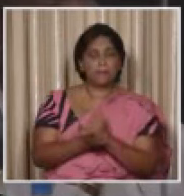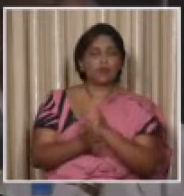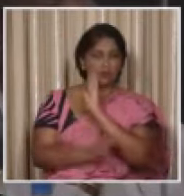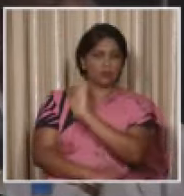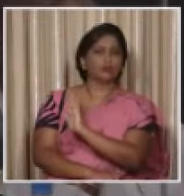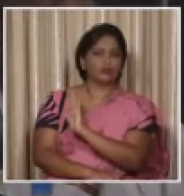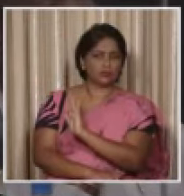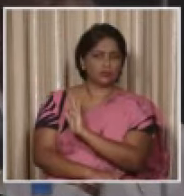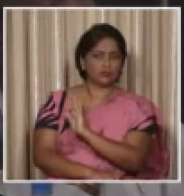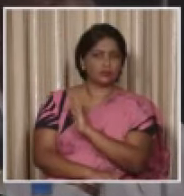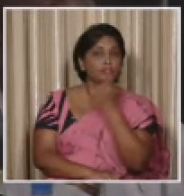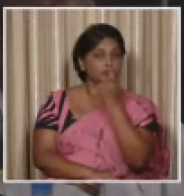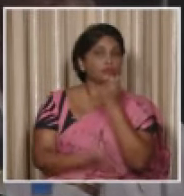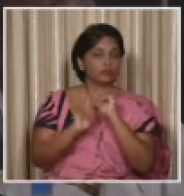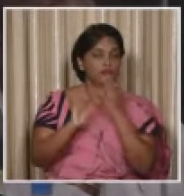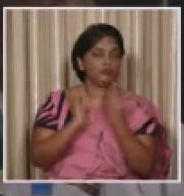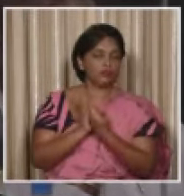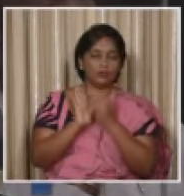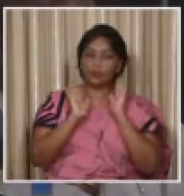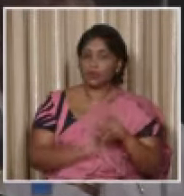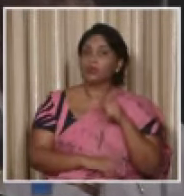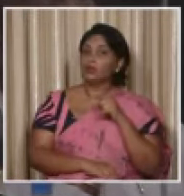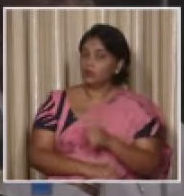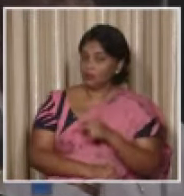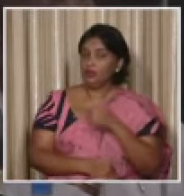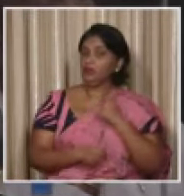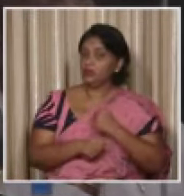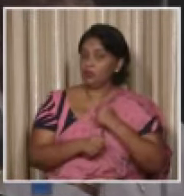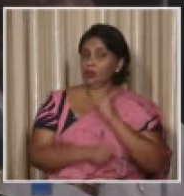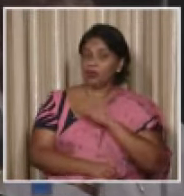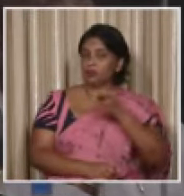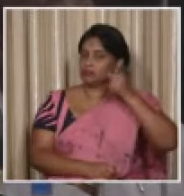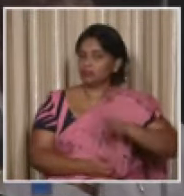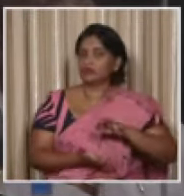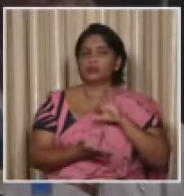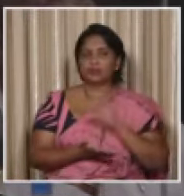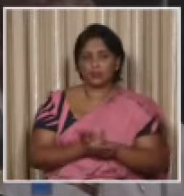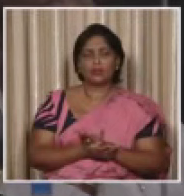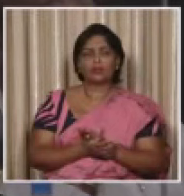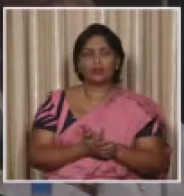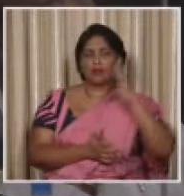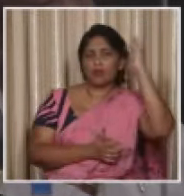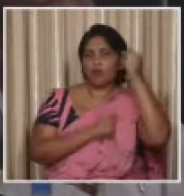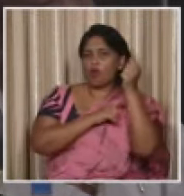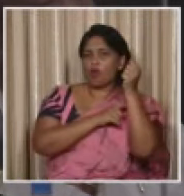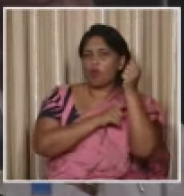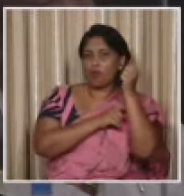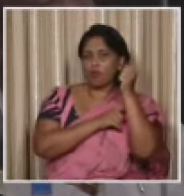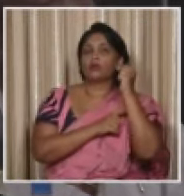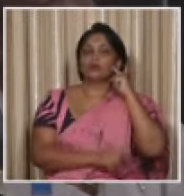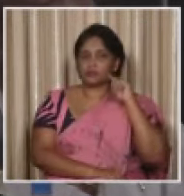තියෙනවා මුදල් ප්‍රතිපත්තිය. හැබැයි මේ මේ රජය තමයි තීරණය කරන්නේ ගෝල් එක ඔබ්ජෙක්ටිව් එක මොකද්ද